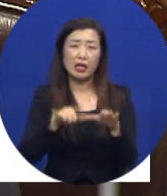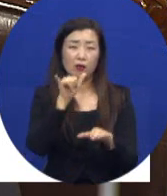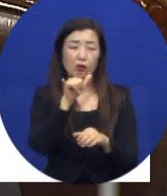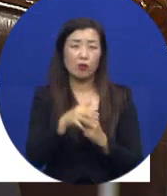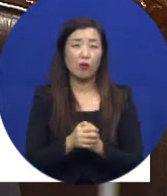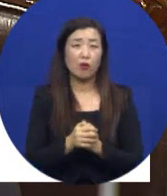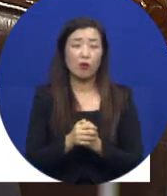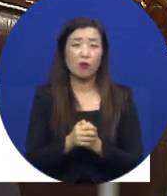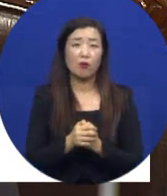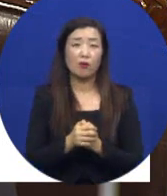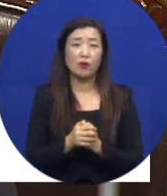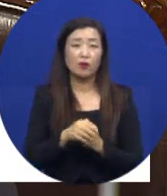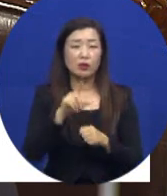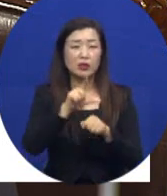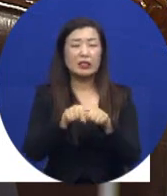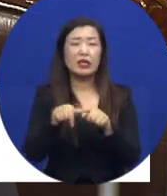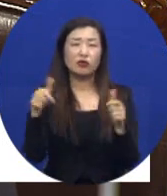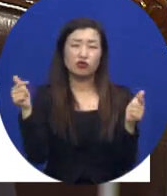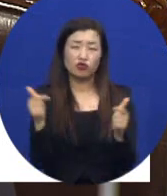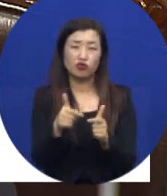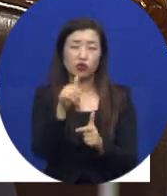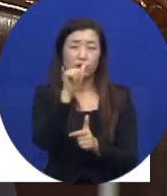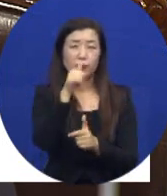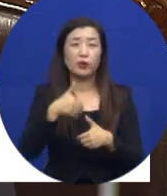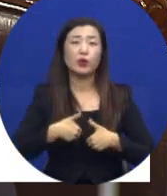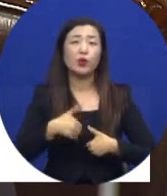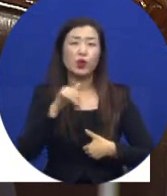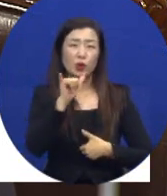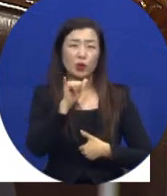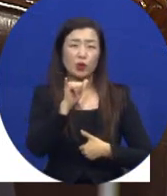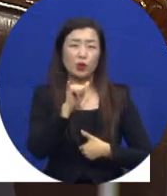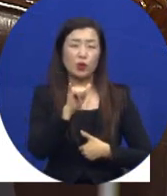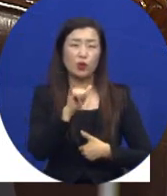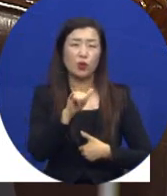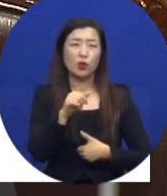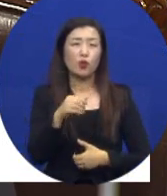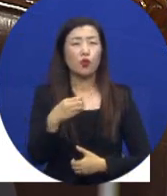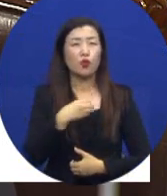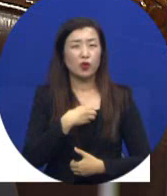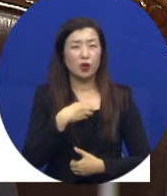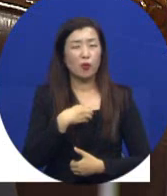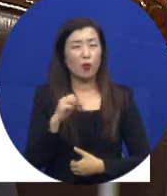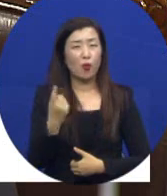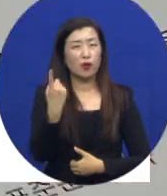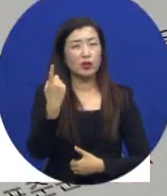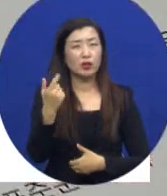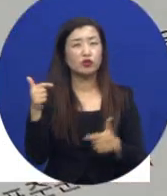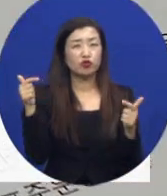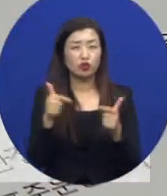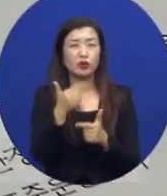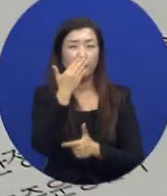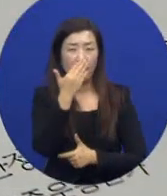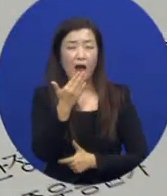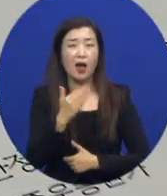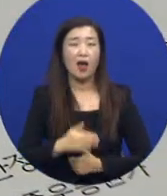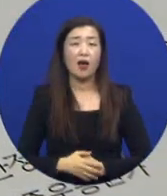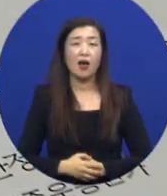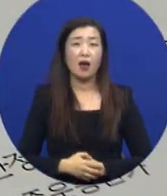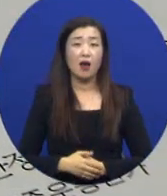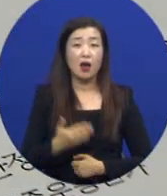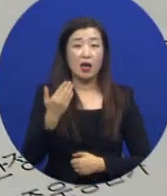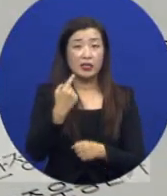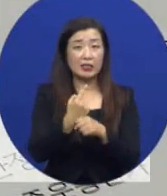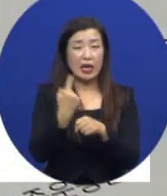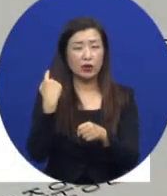은 시간으로 을 줄여 줍니다 그러면 왜 서울 미움이 주변을 그 지난해 버스